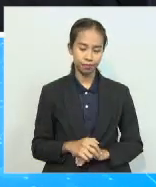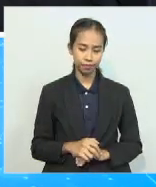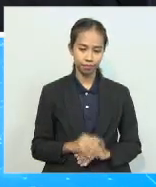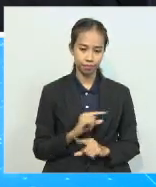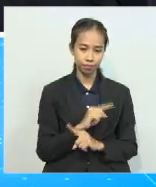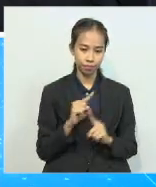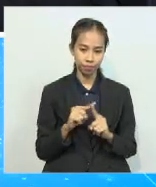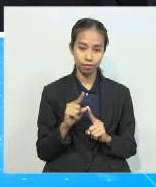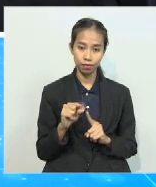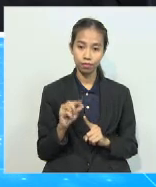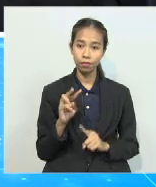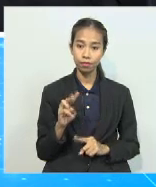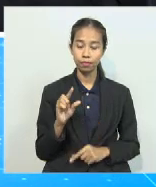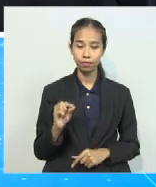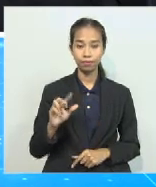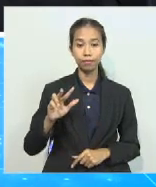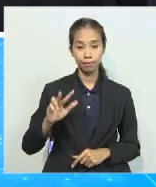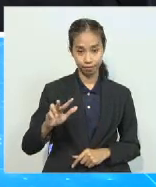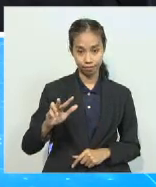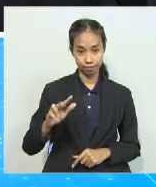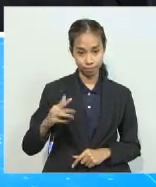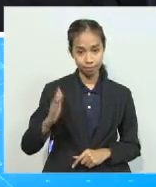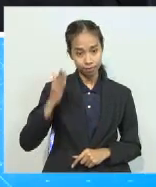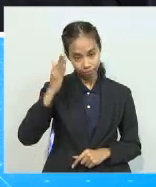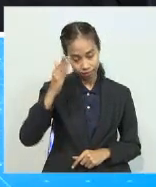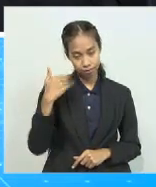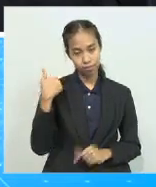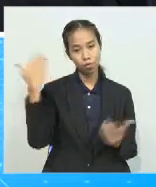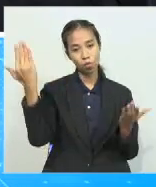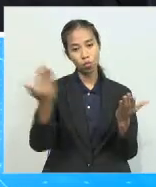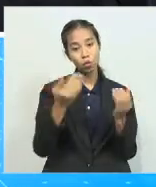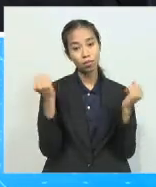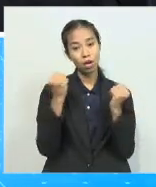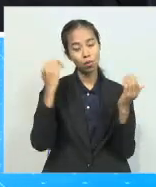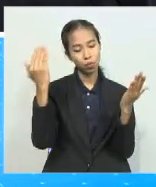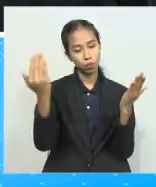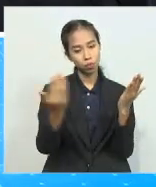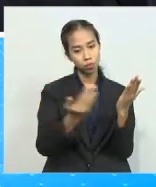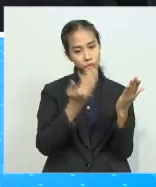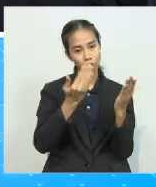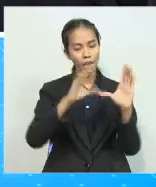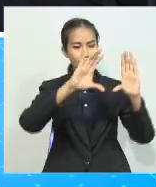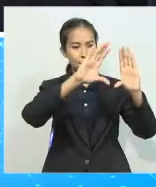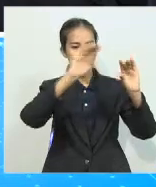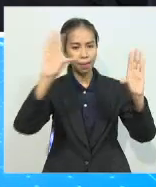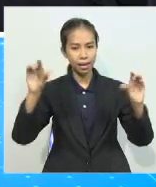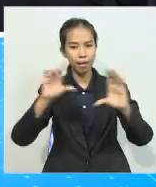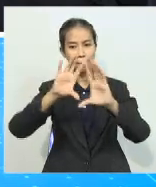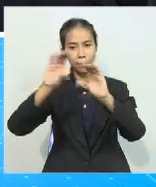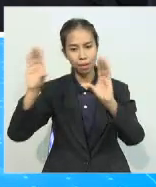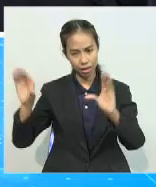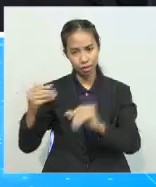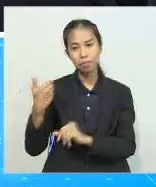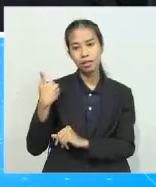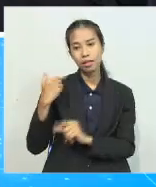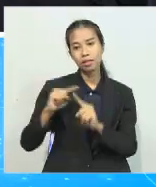ที่22 23เป็นต้นไปที่จะมีอากาศเย็นลงมาเนี่ยถึงแม้ว่าอาจจะมีเมฆบ้างแต่ว่าคงจะไม่มากเท่าไหร่เพราะว่